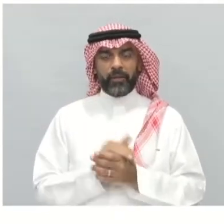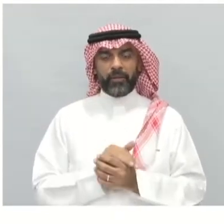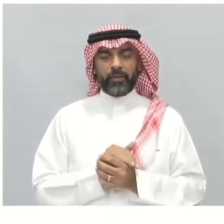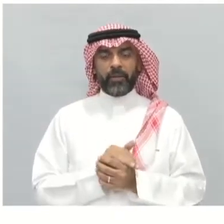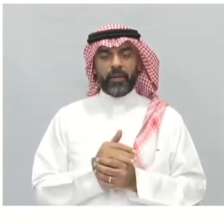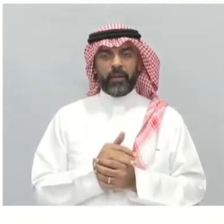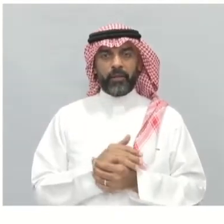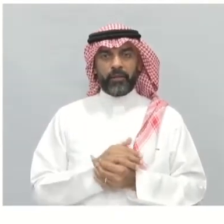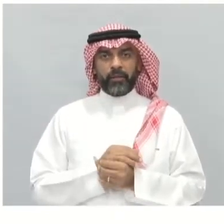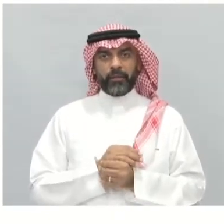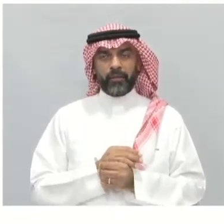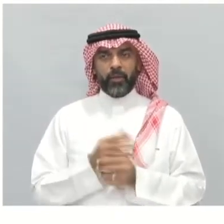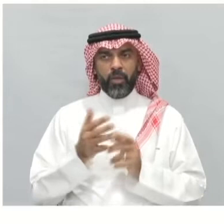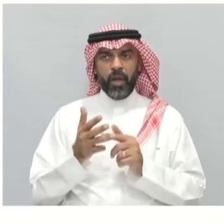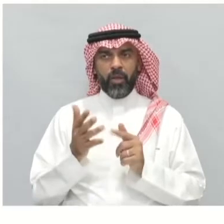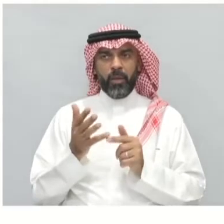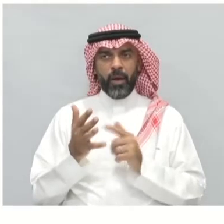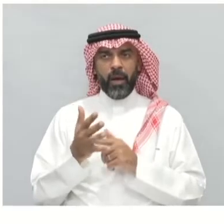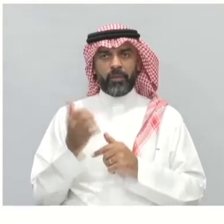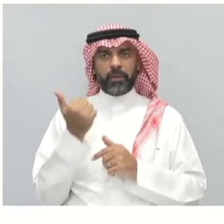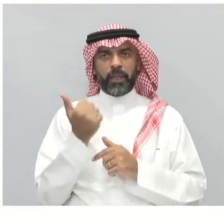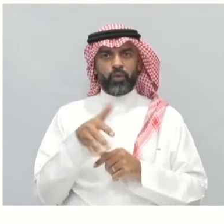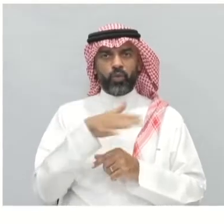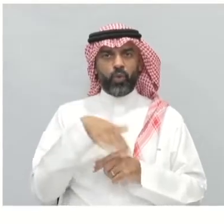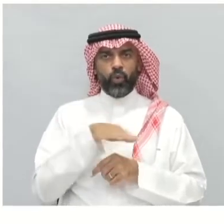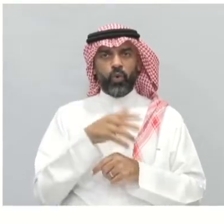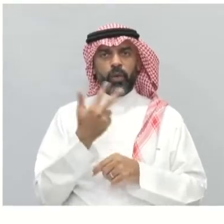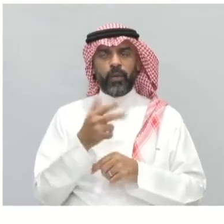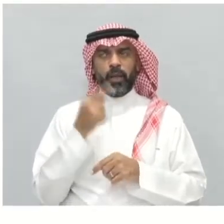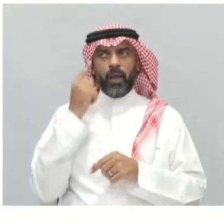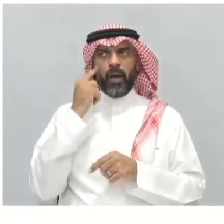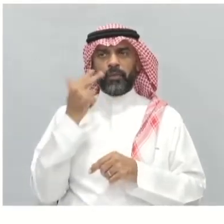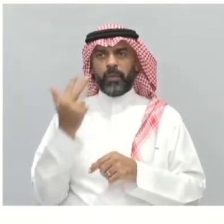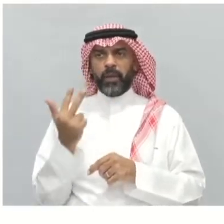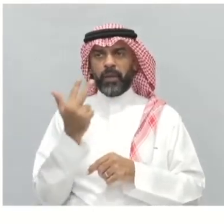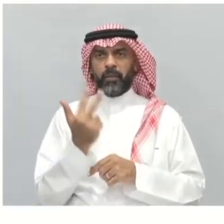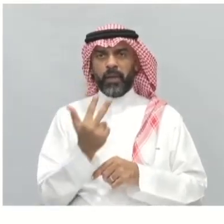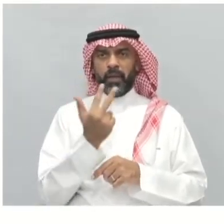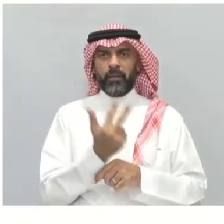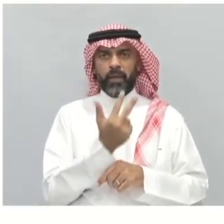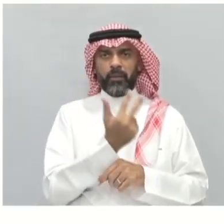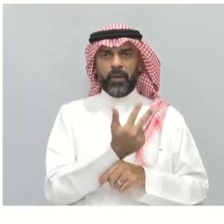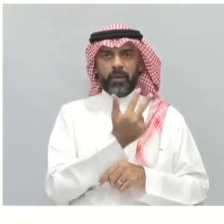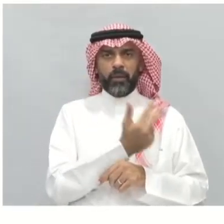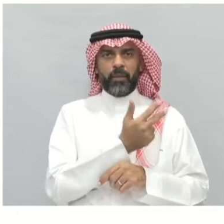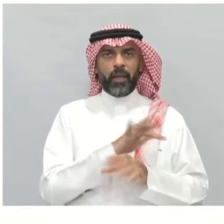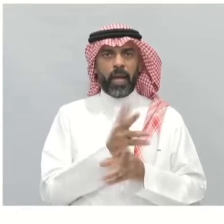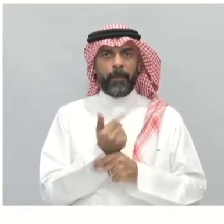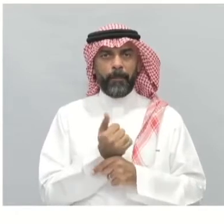والرابع والخامس والسادس اذا كاني راح اكرر الثمانيه كم مره